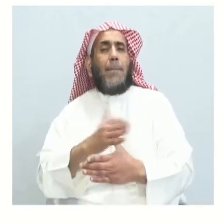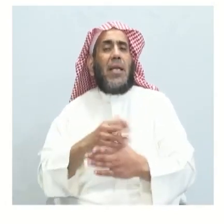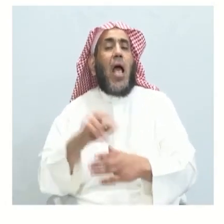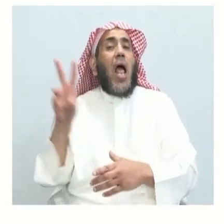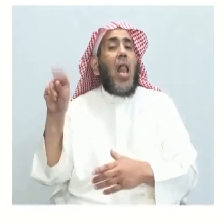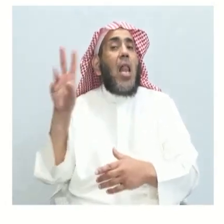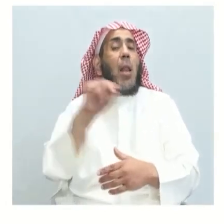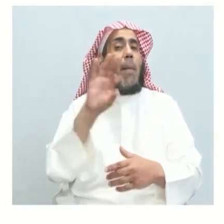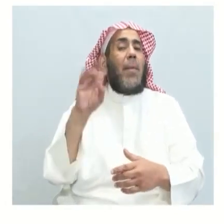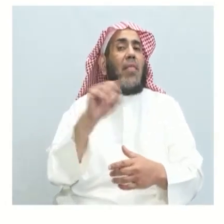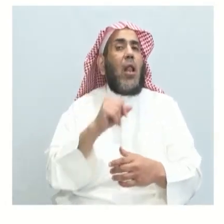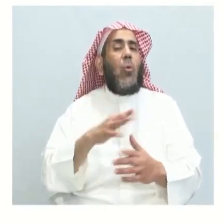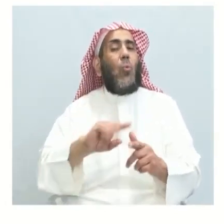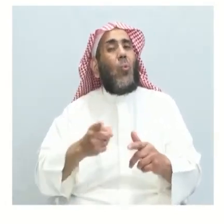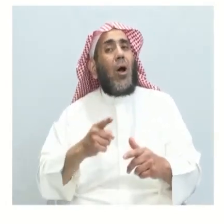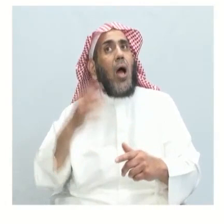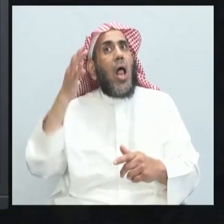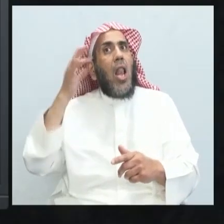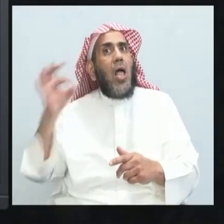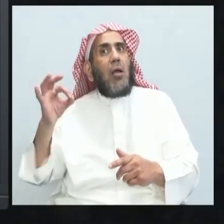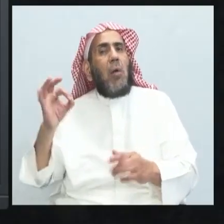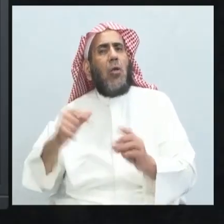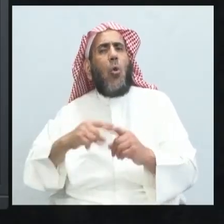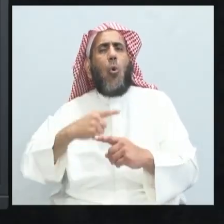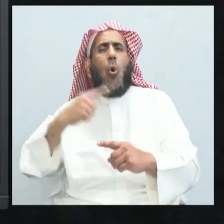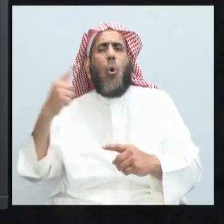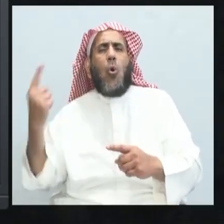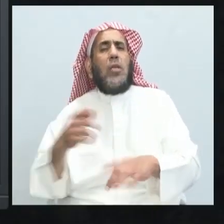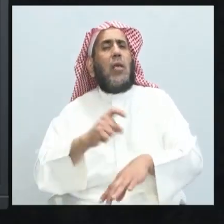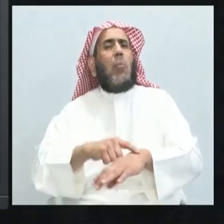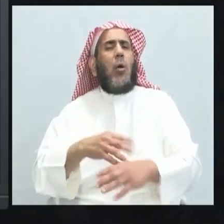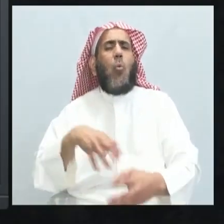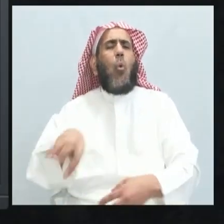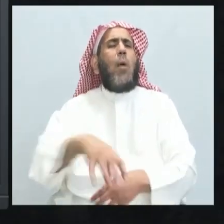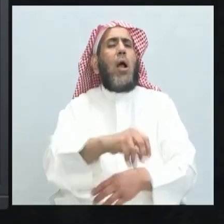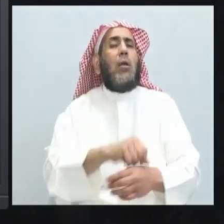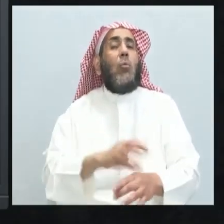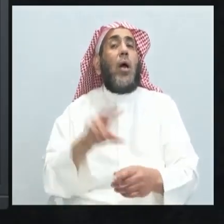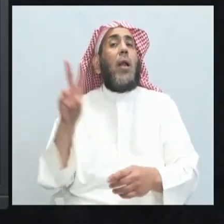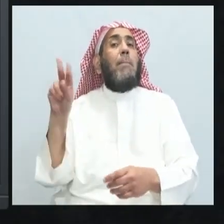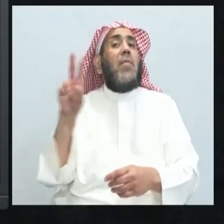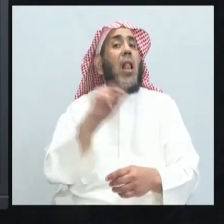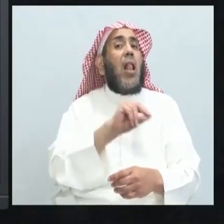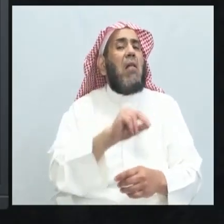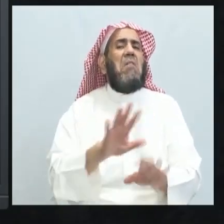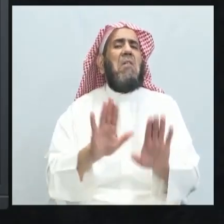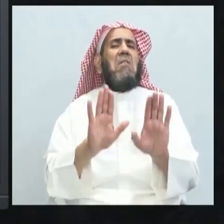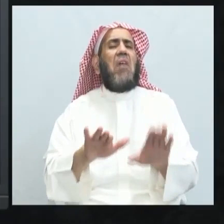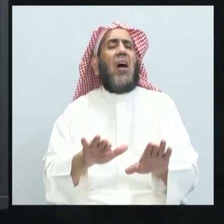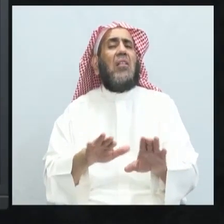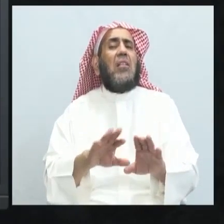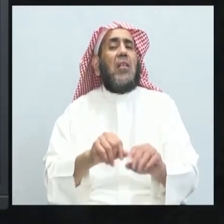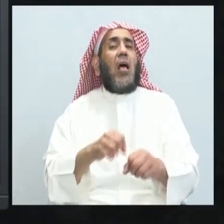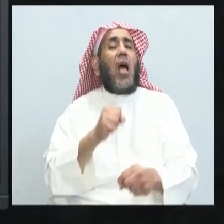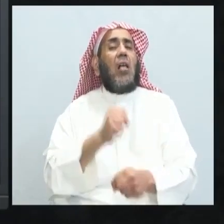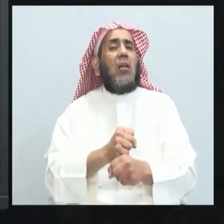المثل وبين الحكمه ان الحكمه صالحه لكل زمان ومكان وان المثل فقط اذا